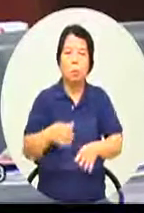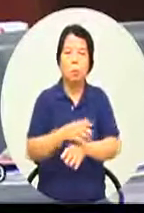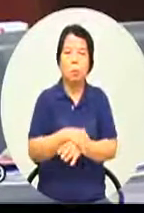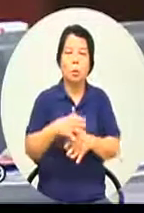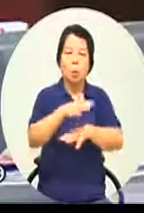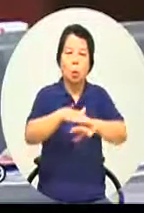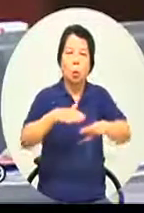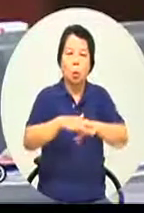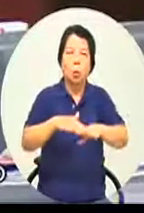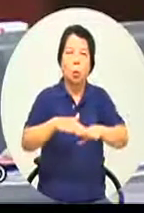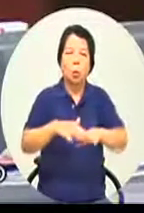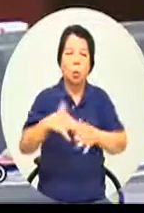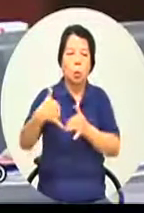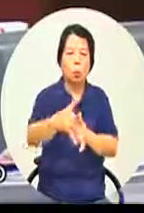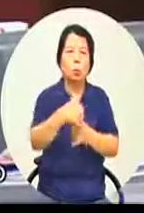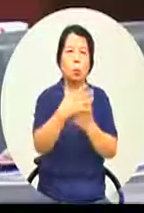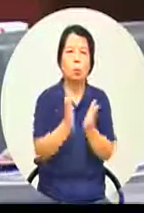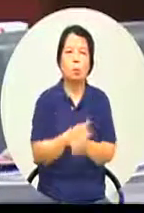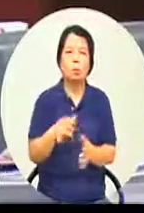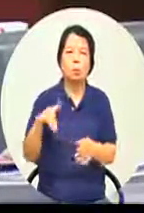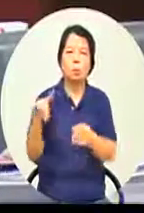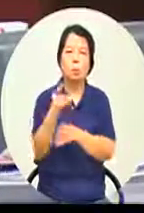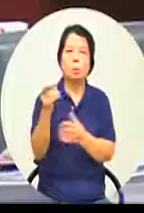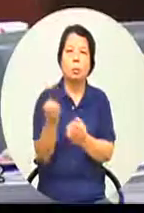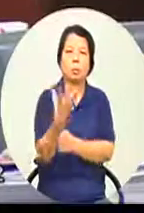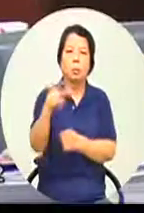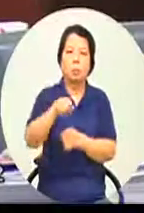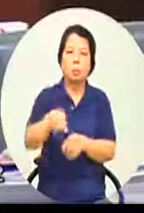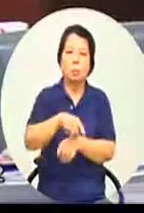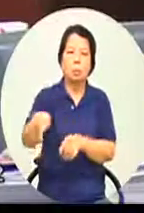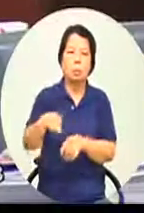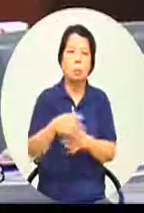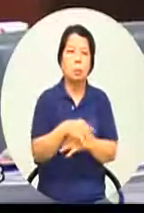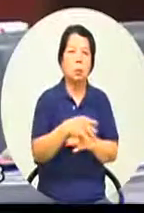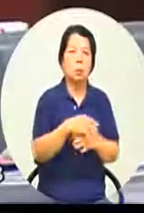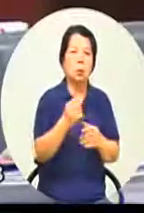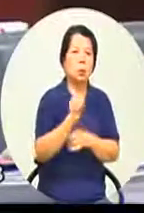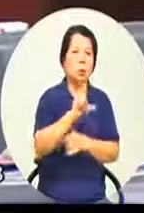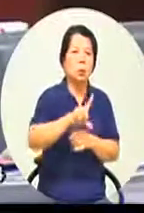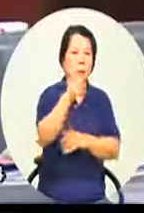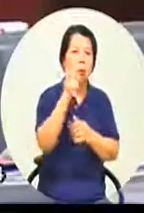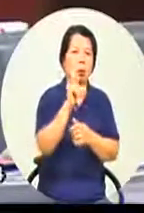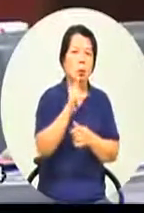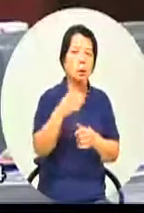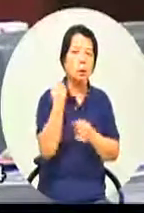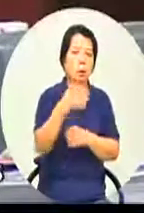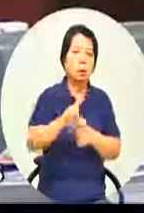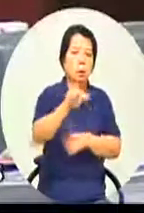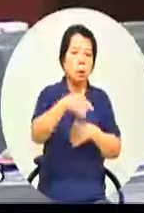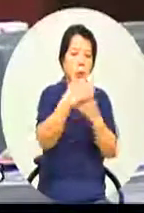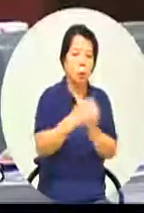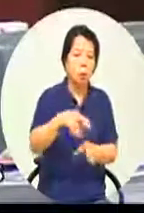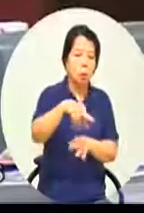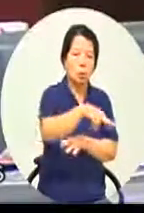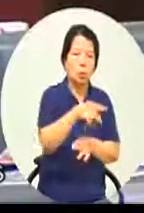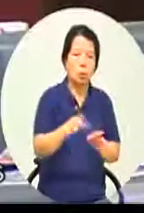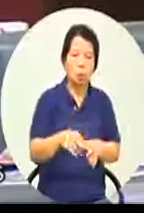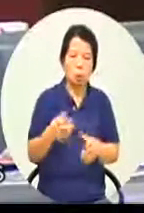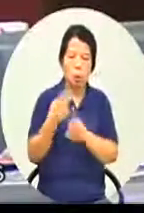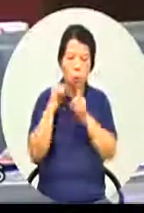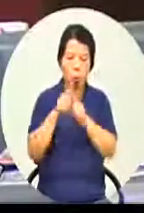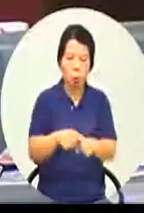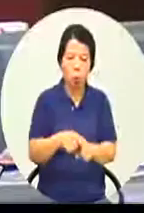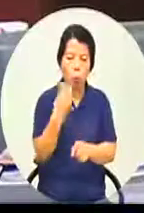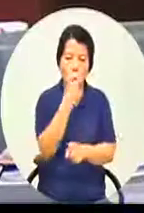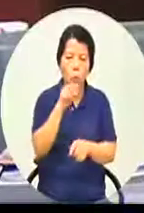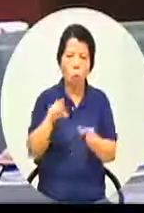结果变到这龙华国中行这边，啊，新上国小行这边，但是这边也没有斑马线规划。后来那天我们会看的时候，有演绎出来，所以我到